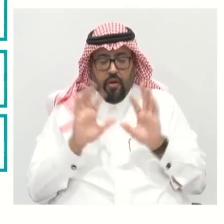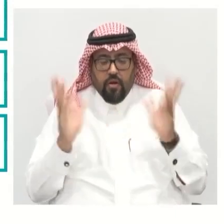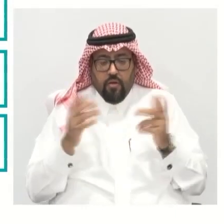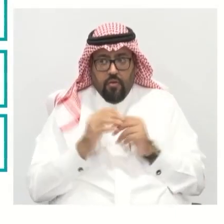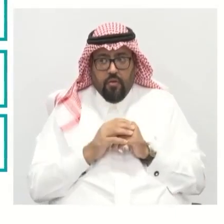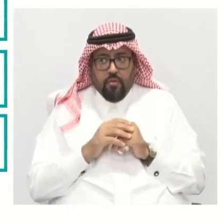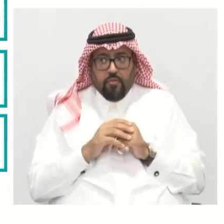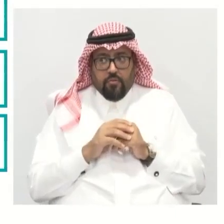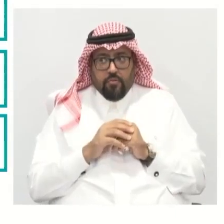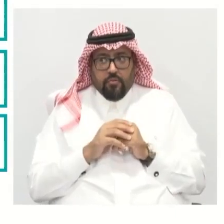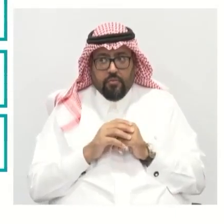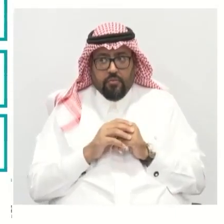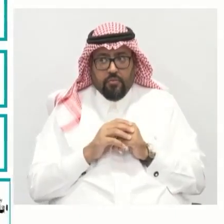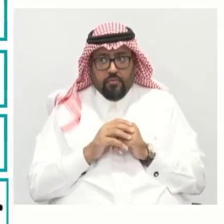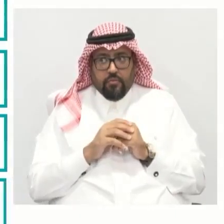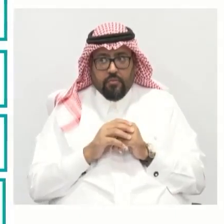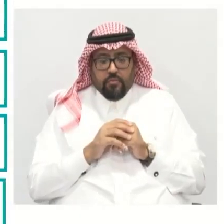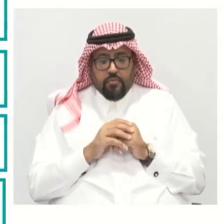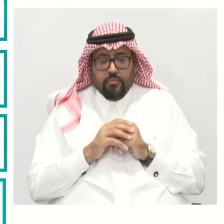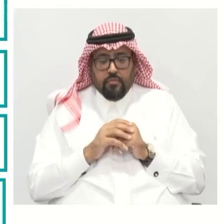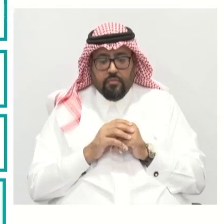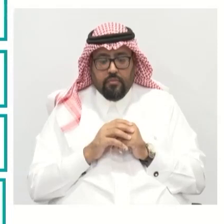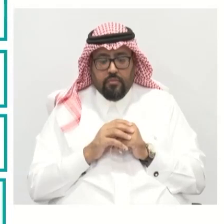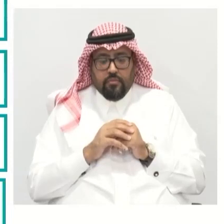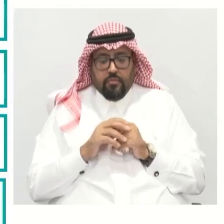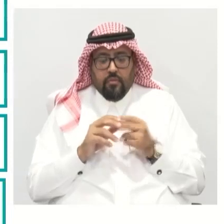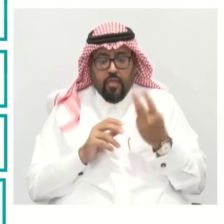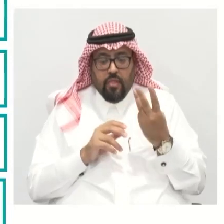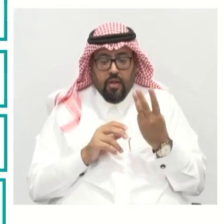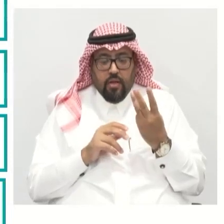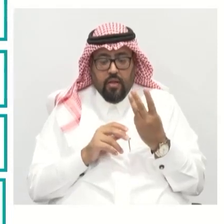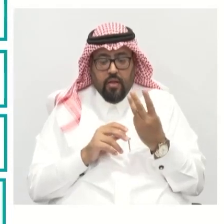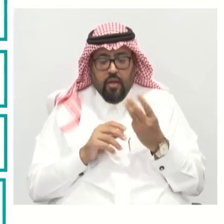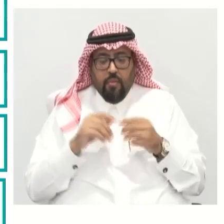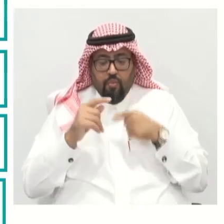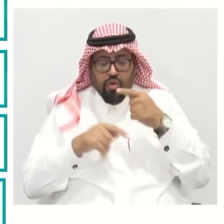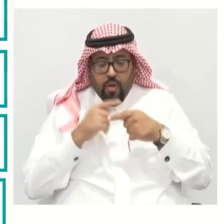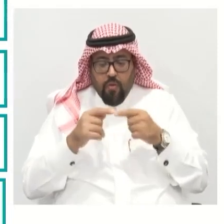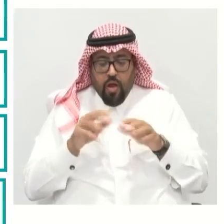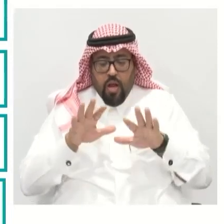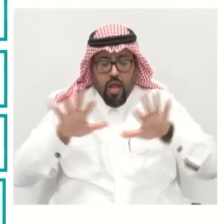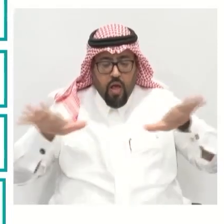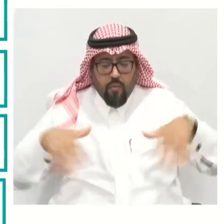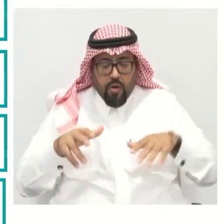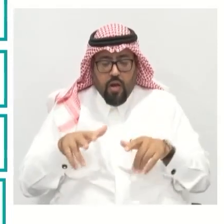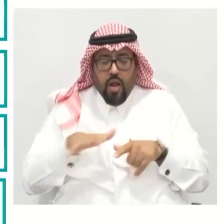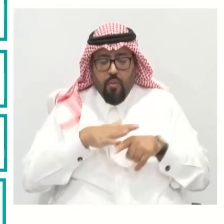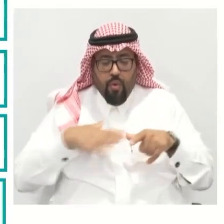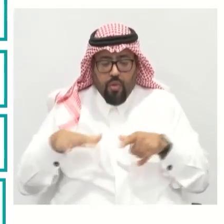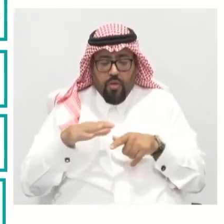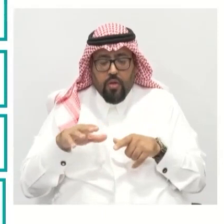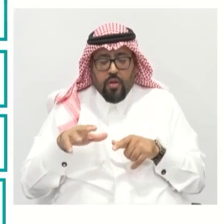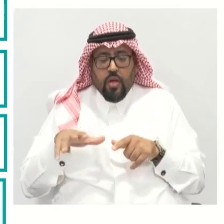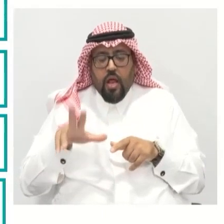انواع العقوبات المهمه الثالثه متابعه احوال المواط